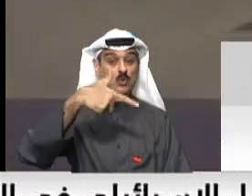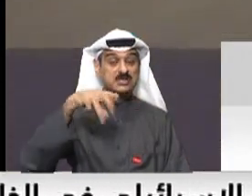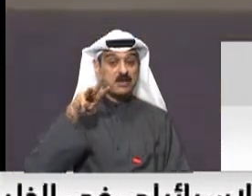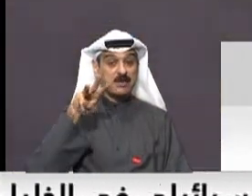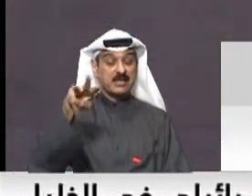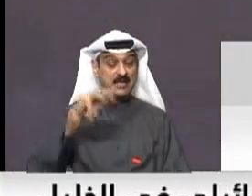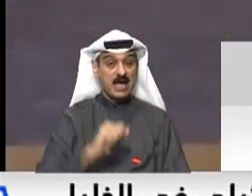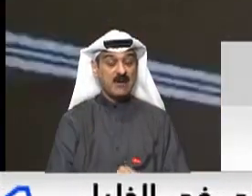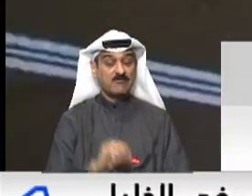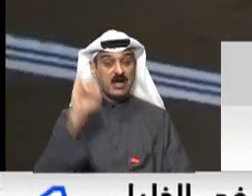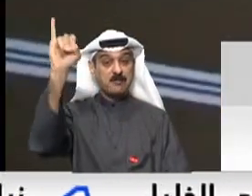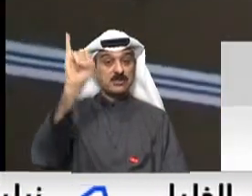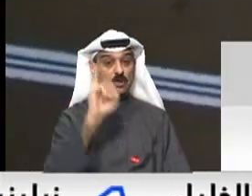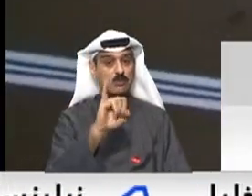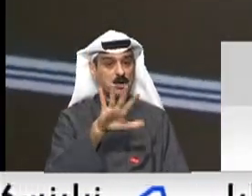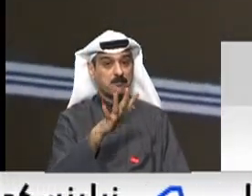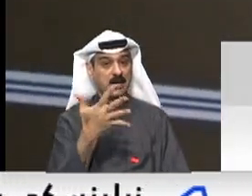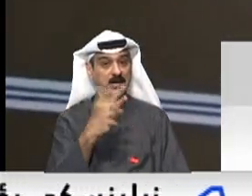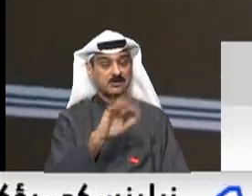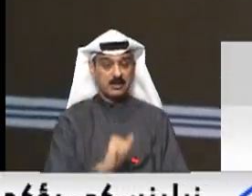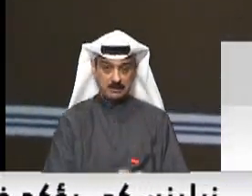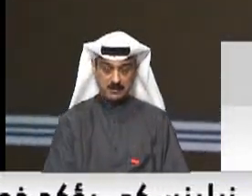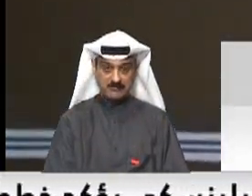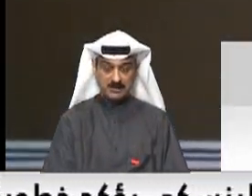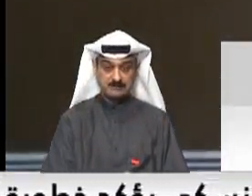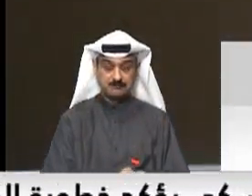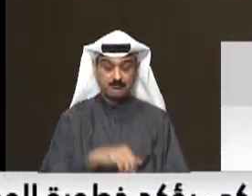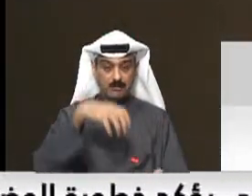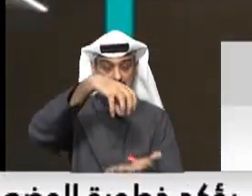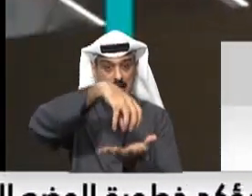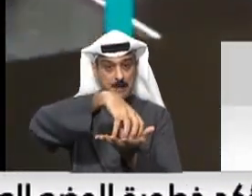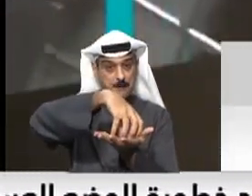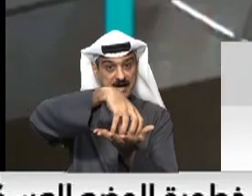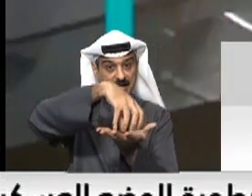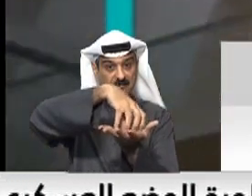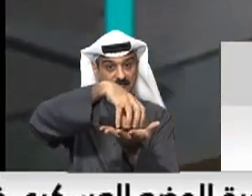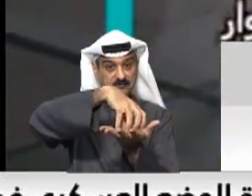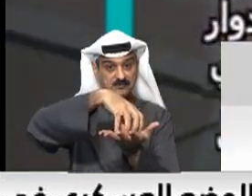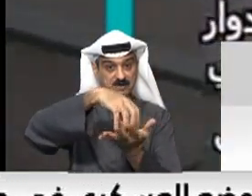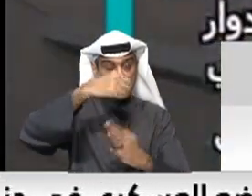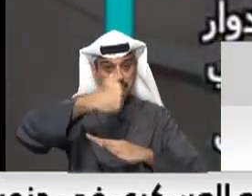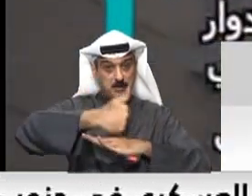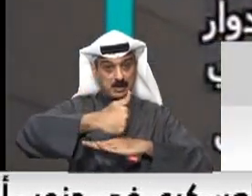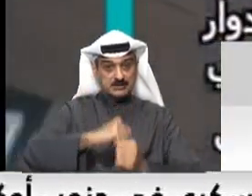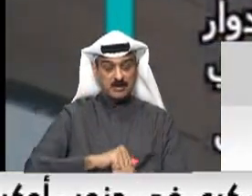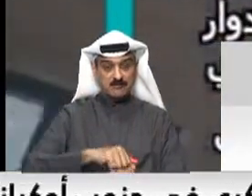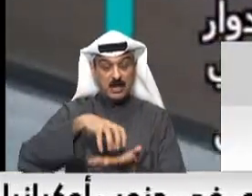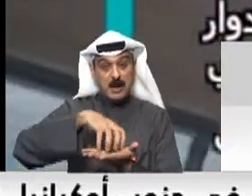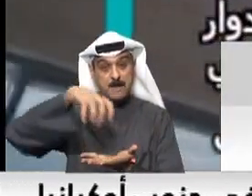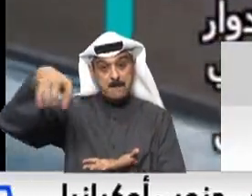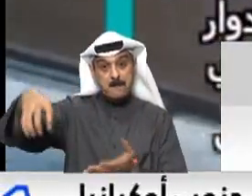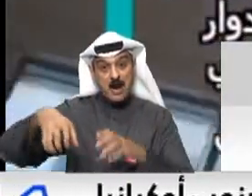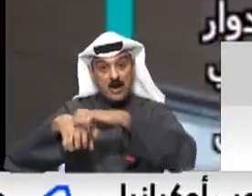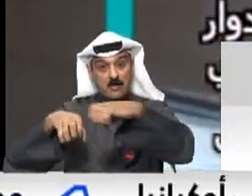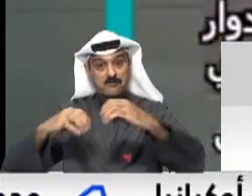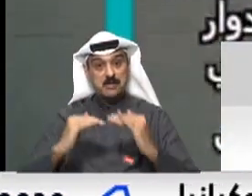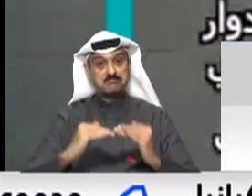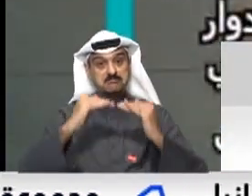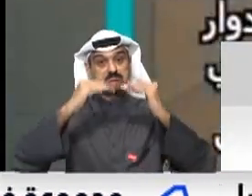77,600 متر مربع، ويتكون من المقر الرئيسي للمجلس ومبنى آخر يتكون من 10